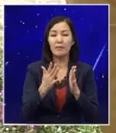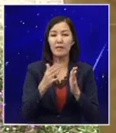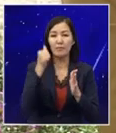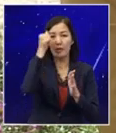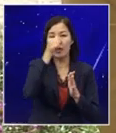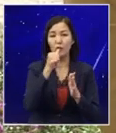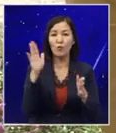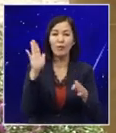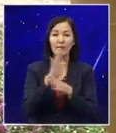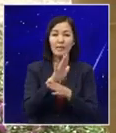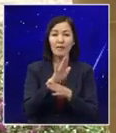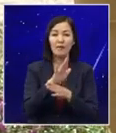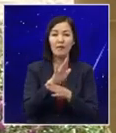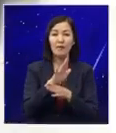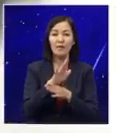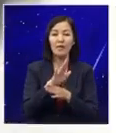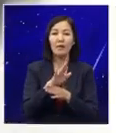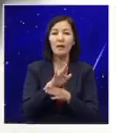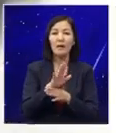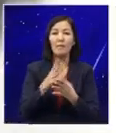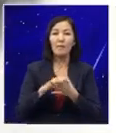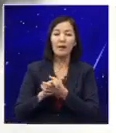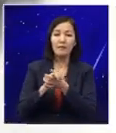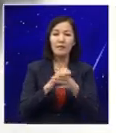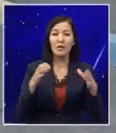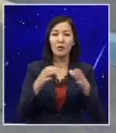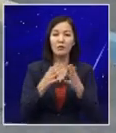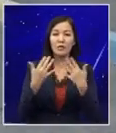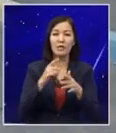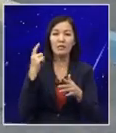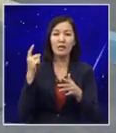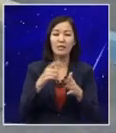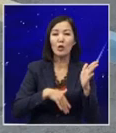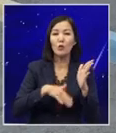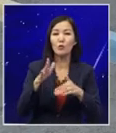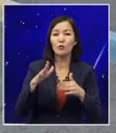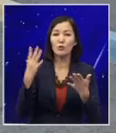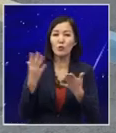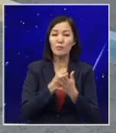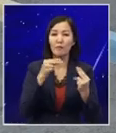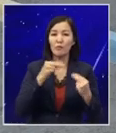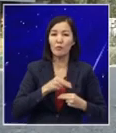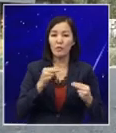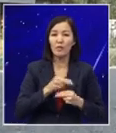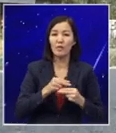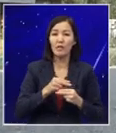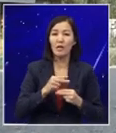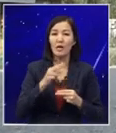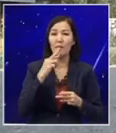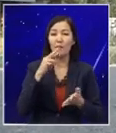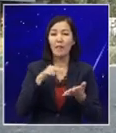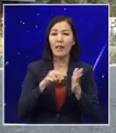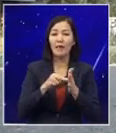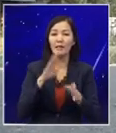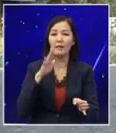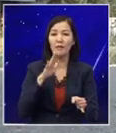постановлением облсельхозуправления и обкома профсоюза работников сельского хозяйства за выдающиеся успехи в труде и досрочное выполнение заданий